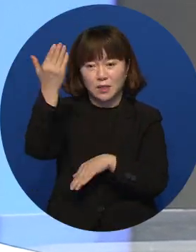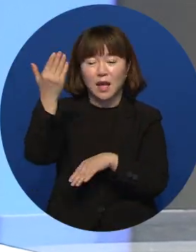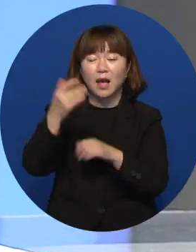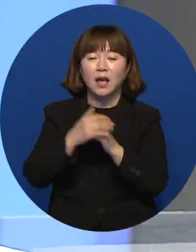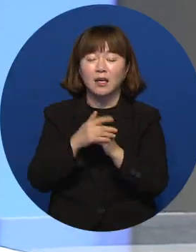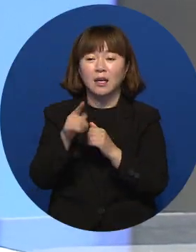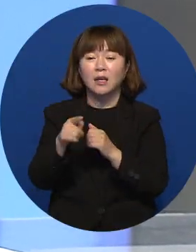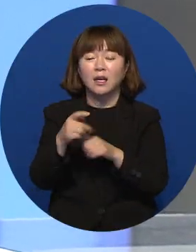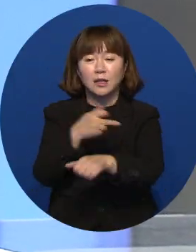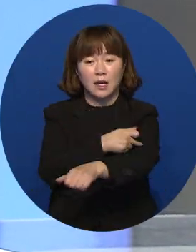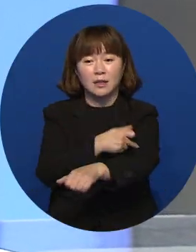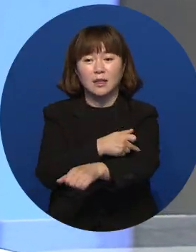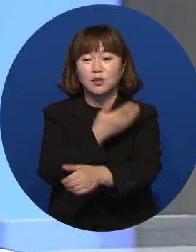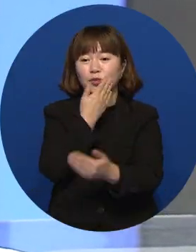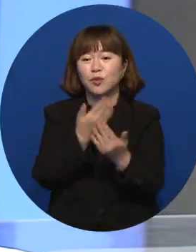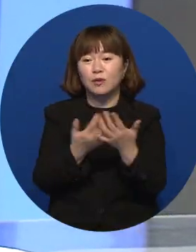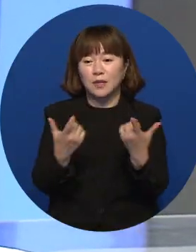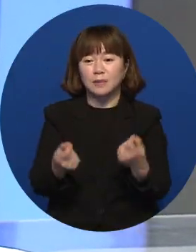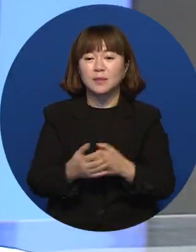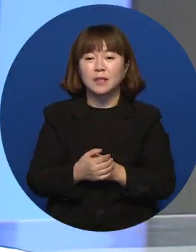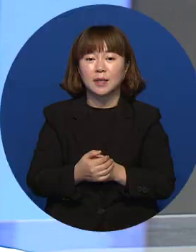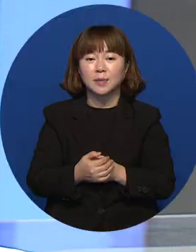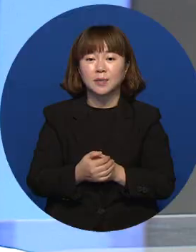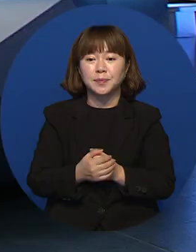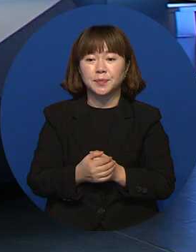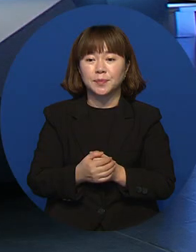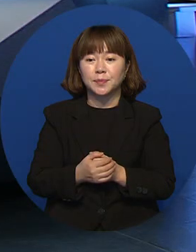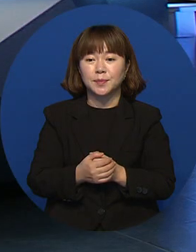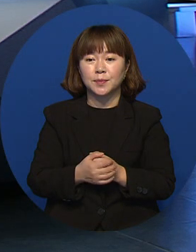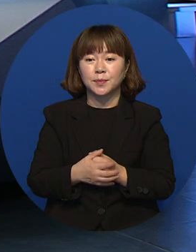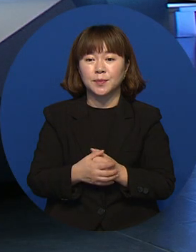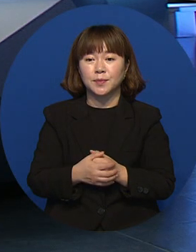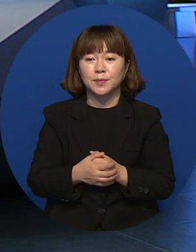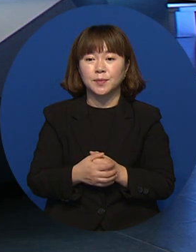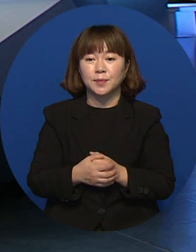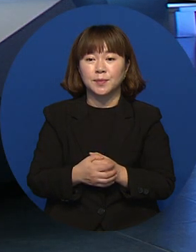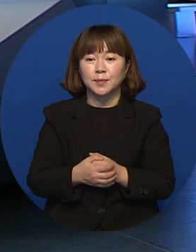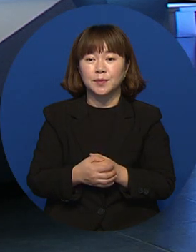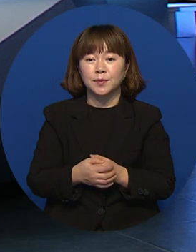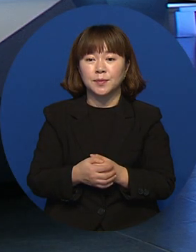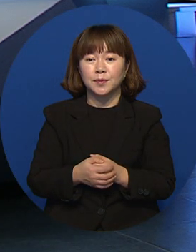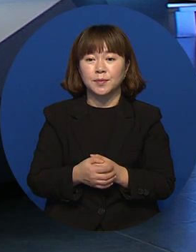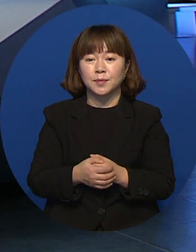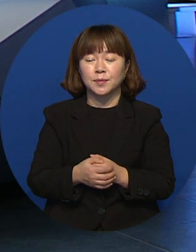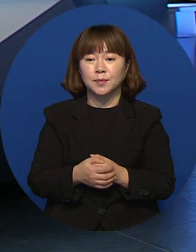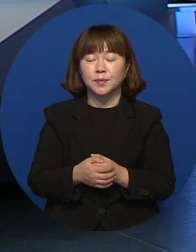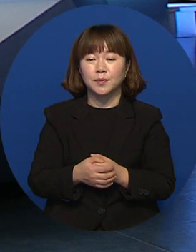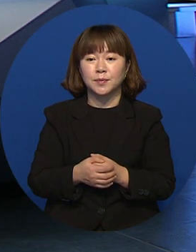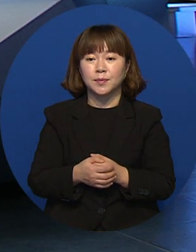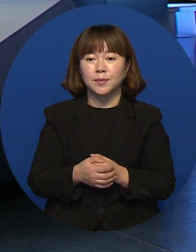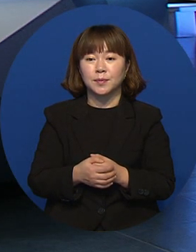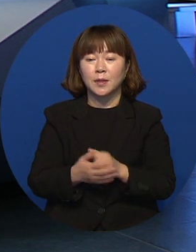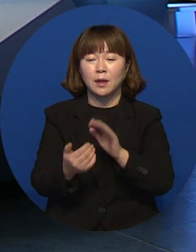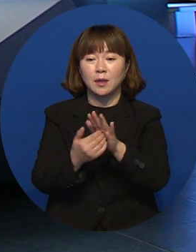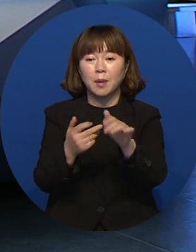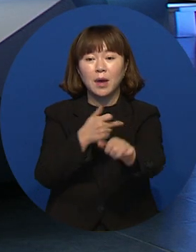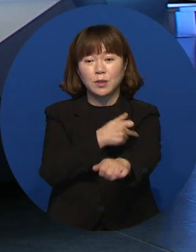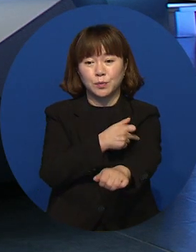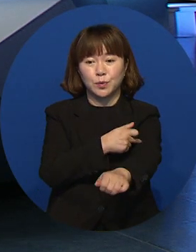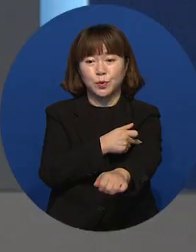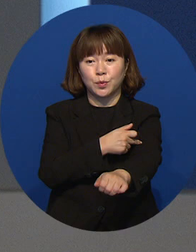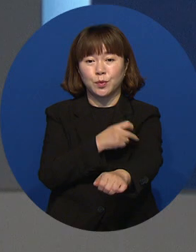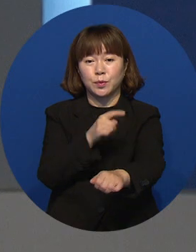걔네 중요한 것 같습니다 지금 제 1부 나오고 있는 것들을 보면 은 어예 방류 예방적 종류를 이제 뭐